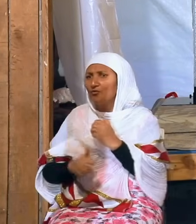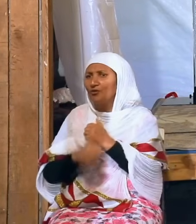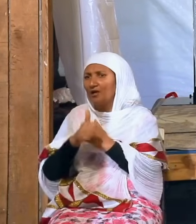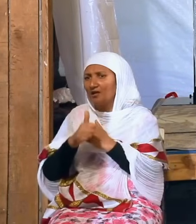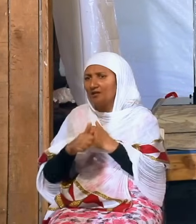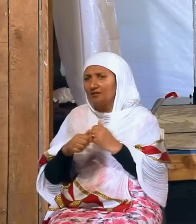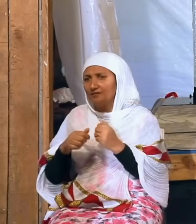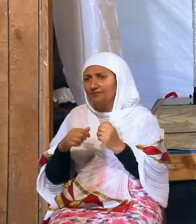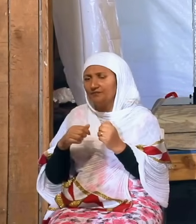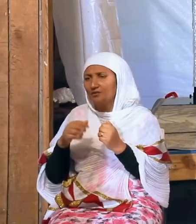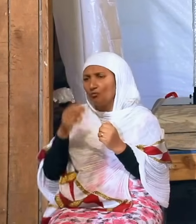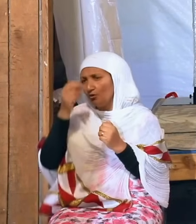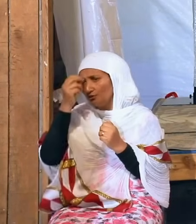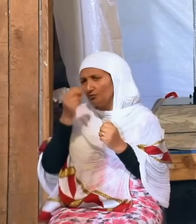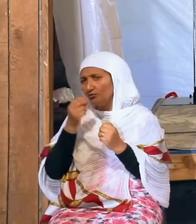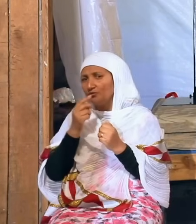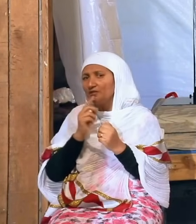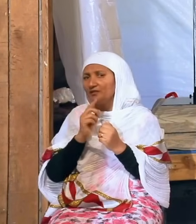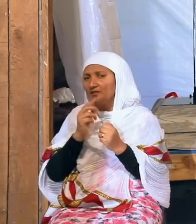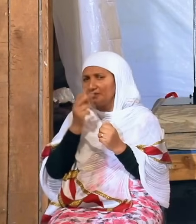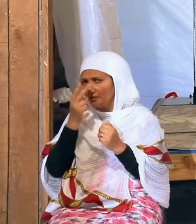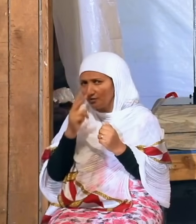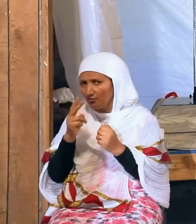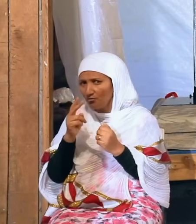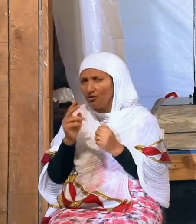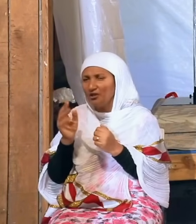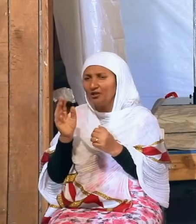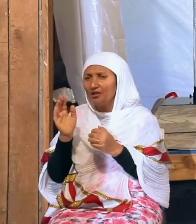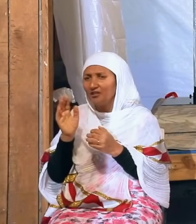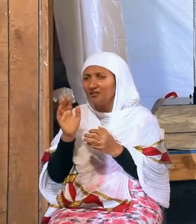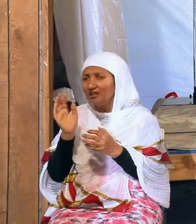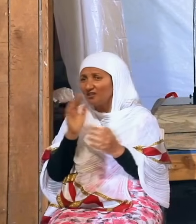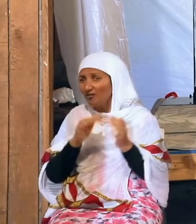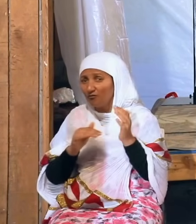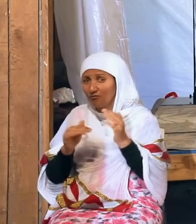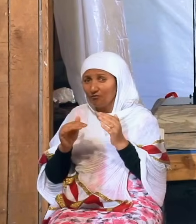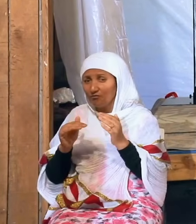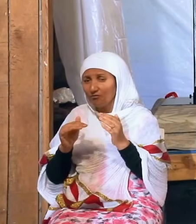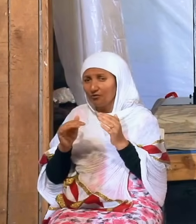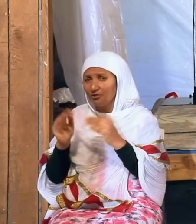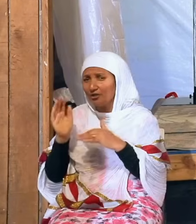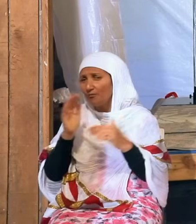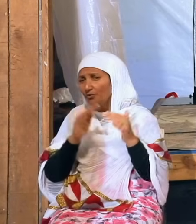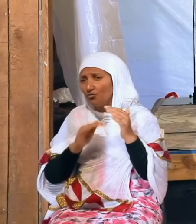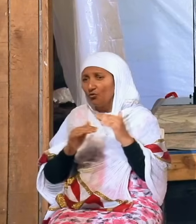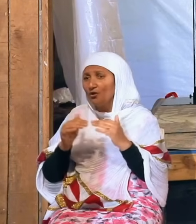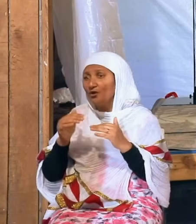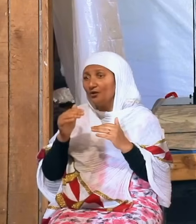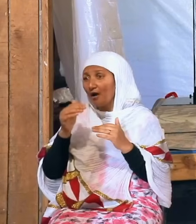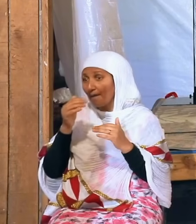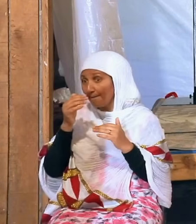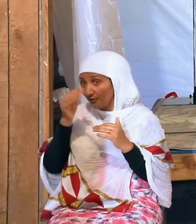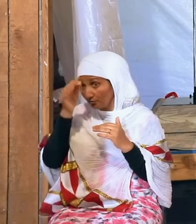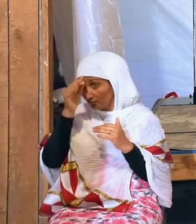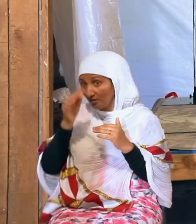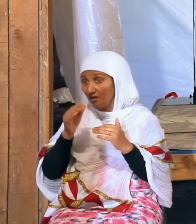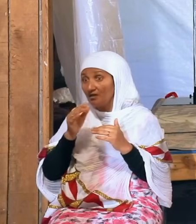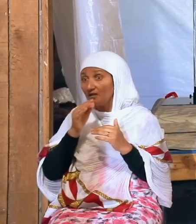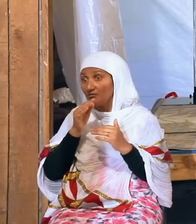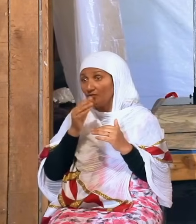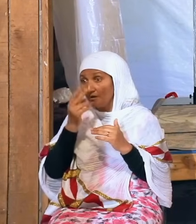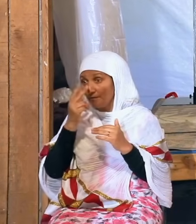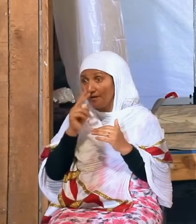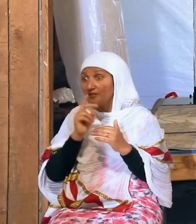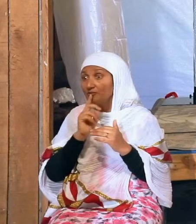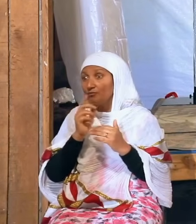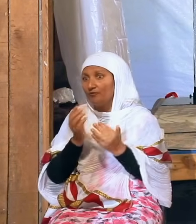ቀርቶ ወላጆቻቸው እያዩ የሆነ ነገር የሚያጠፉት እኮ ምን ይላል የአባቱን ሪያክሽን የእናቱን ሪያክሽን ሁሉ ማወቅ ነው የሚፈልገው